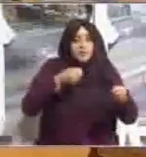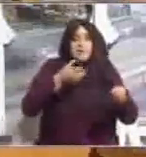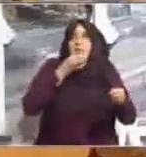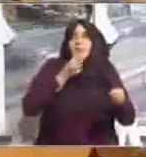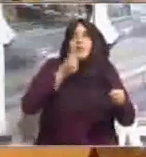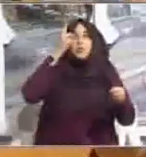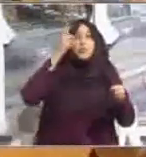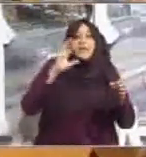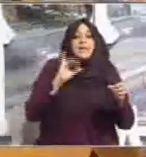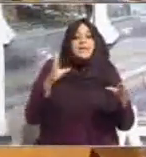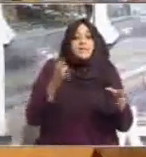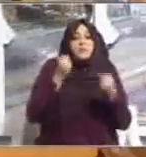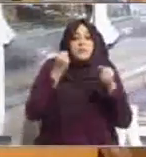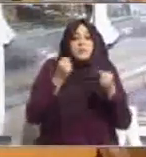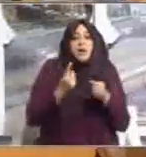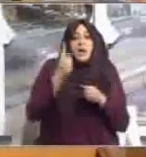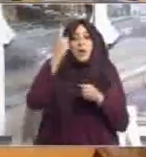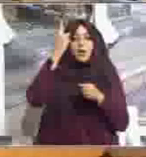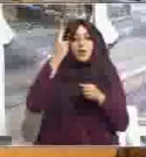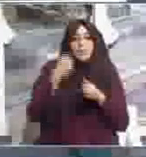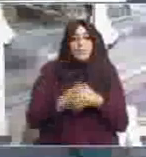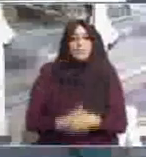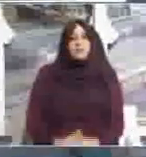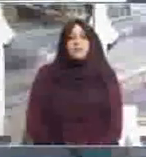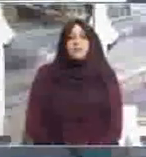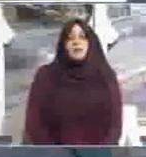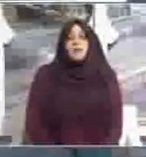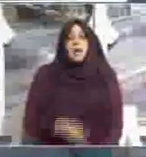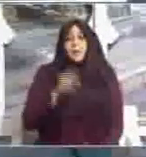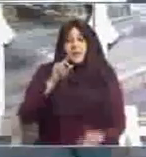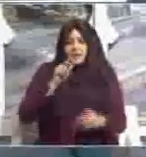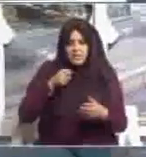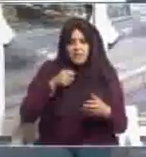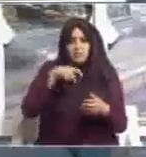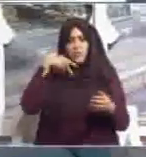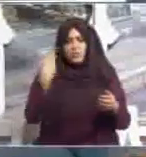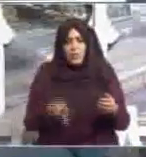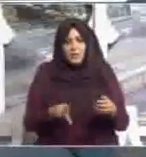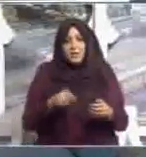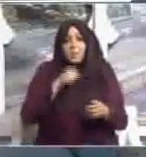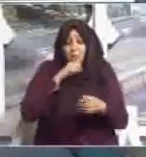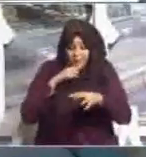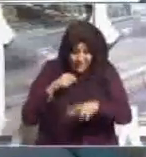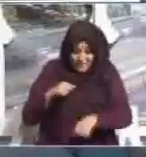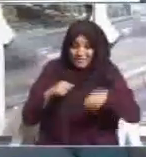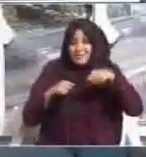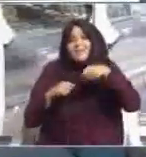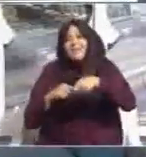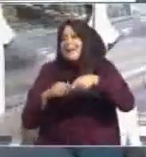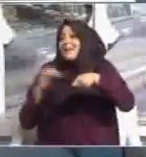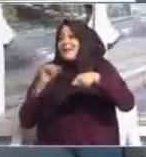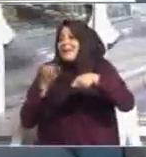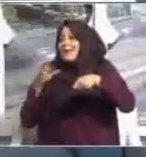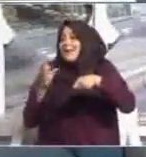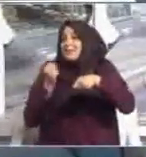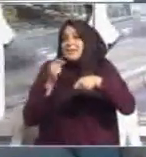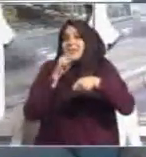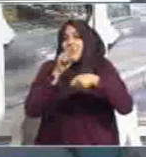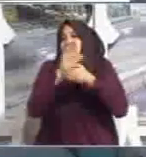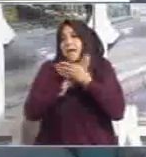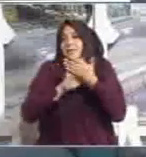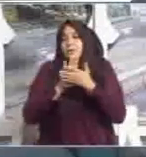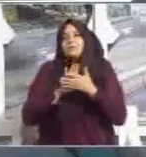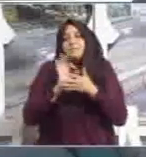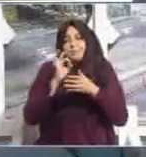ويقول له من ينجيك من الان قال عفوك تفضل روح صلى الله عليه وسلم اسمحوا لي اسمع مكالمه عمار من قسنطين